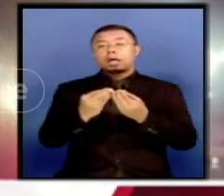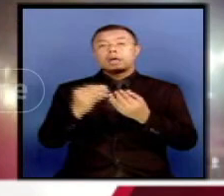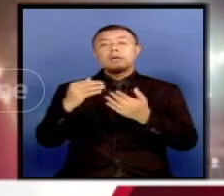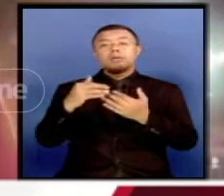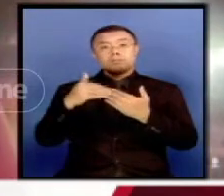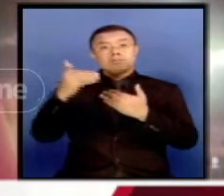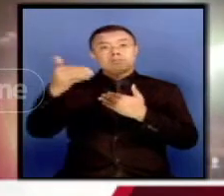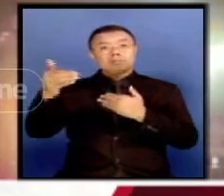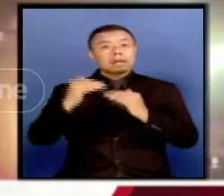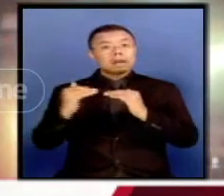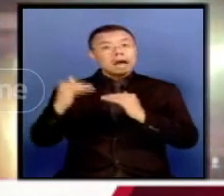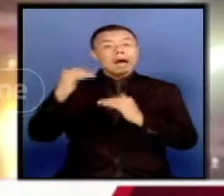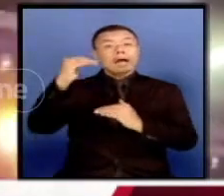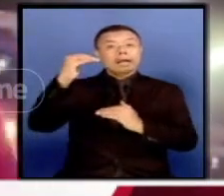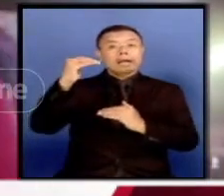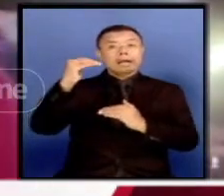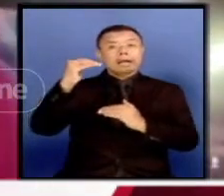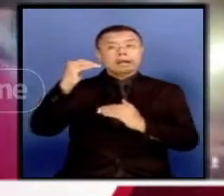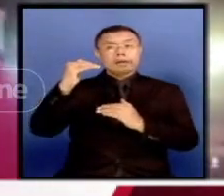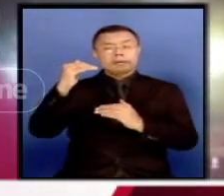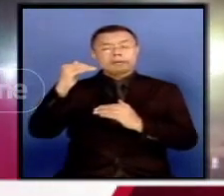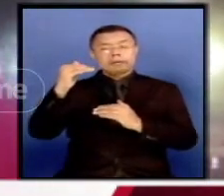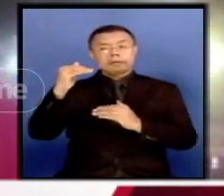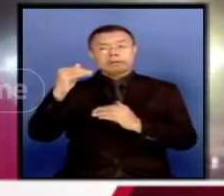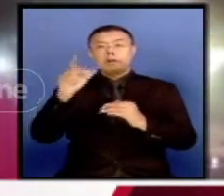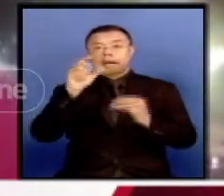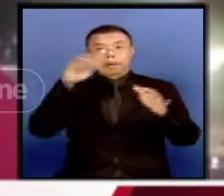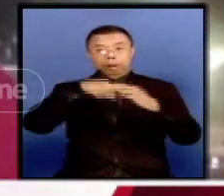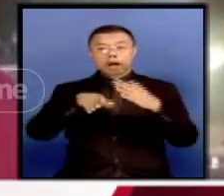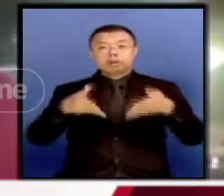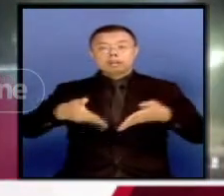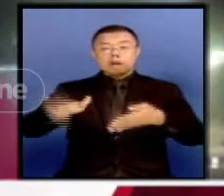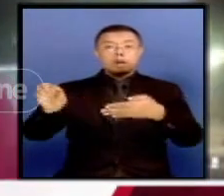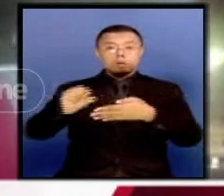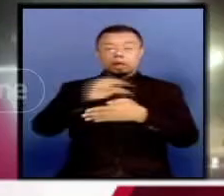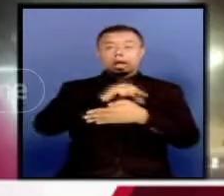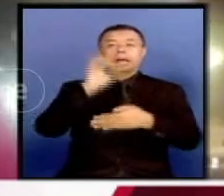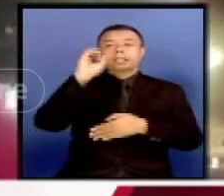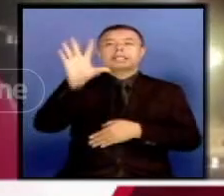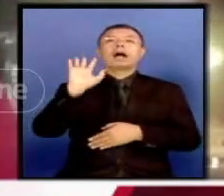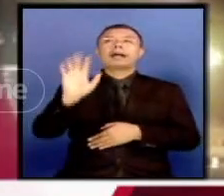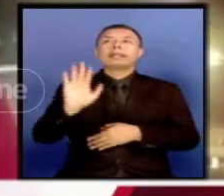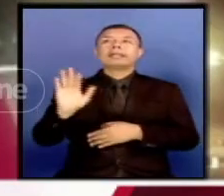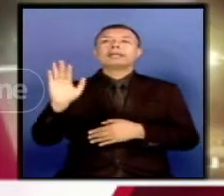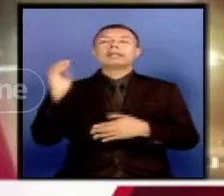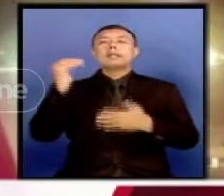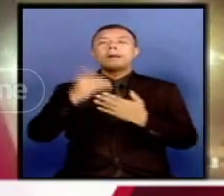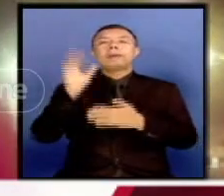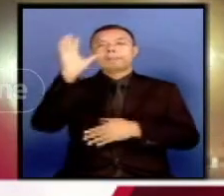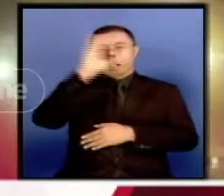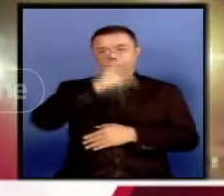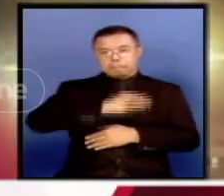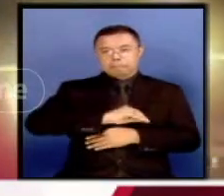terjadi meningkat yang melintas di jalur Pantura akan terus terjadi pada siang nanti hingga malam